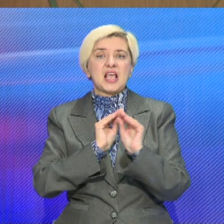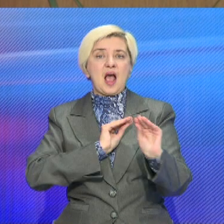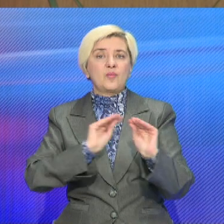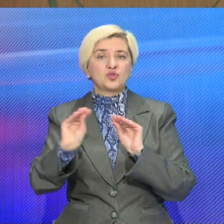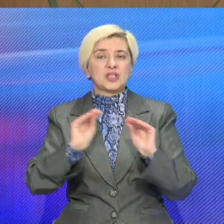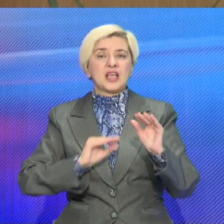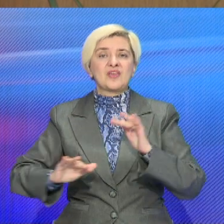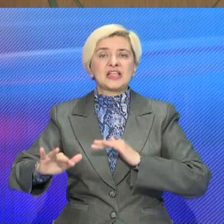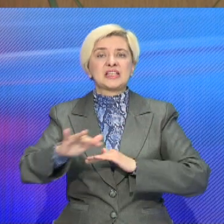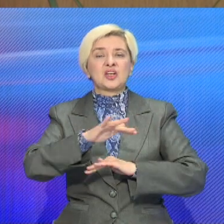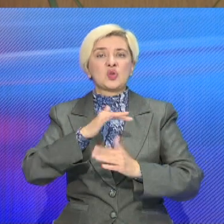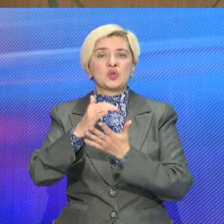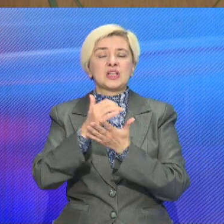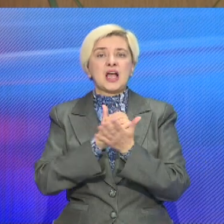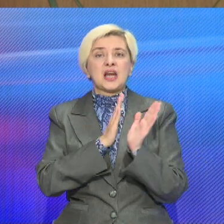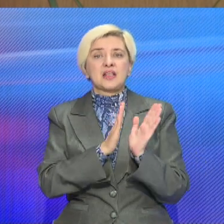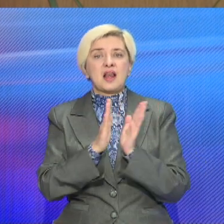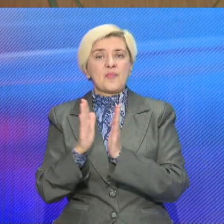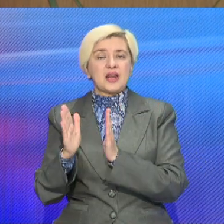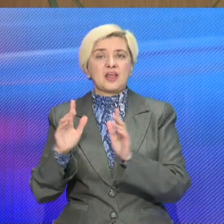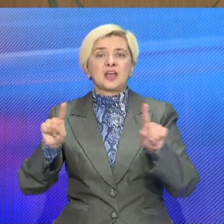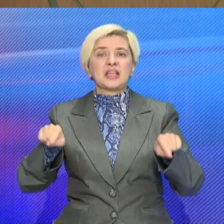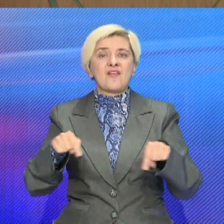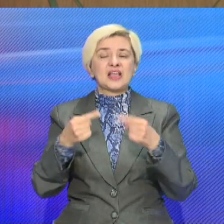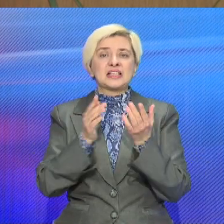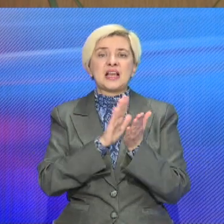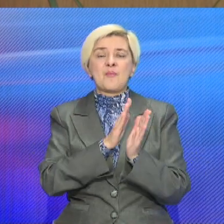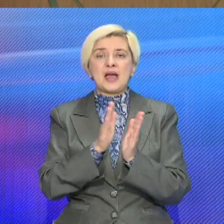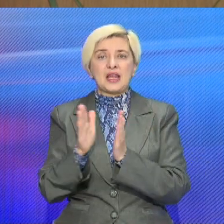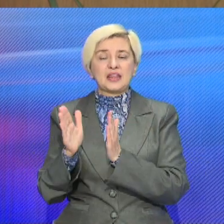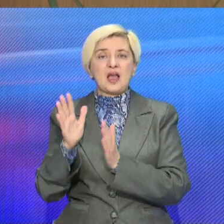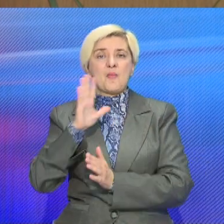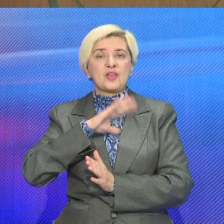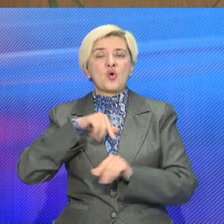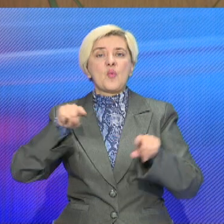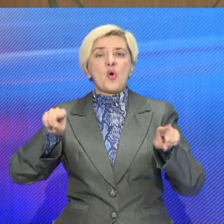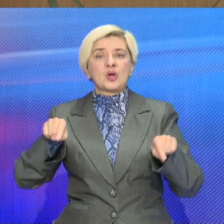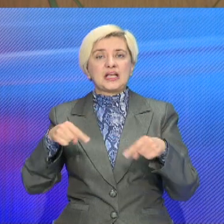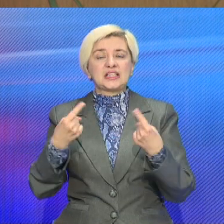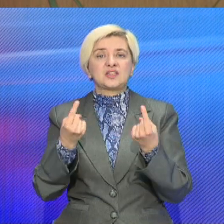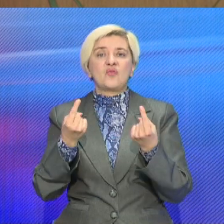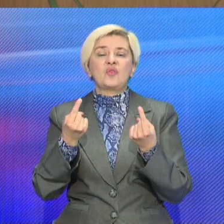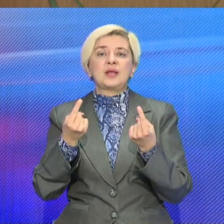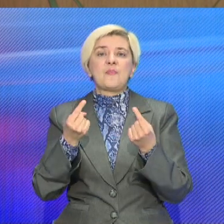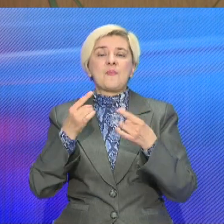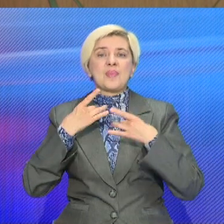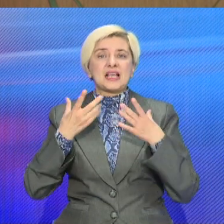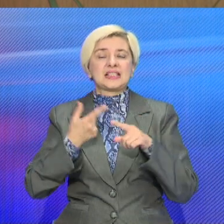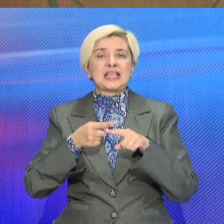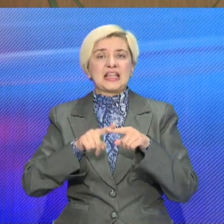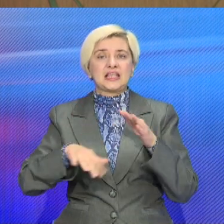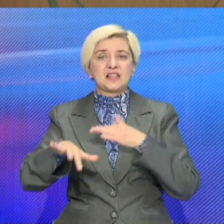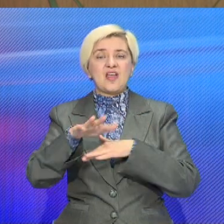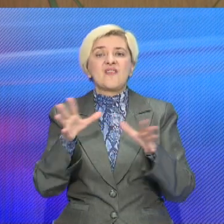обустраивали территории, сохраняли порядок, наводили порядок. Потом организовывали праздники на этой территории и